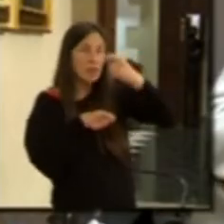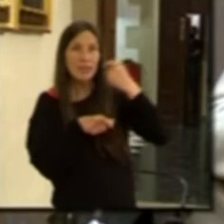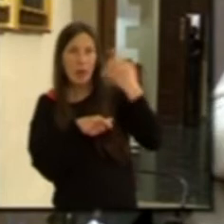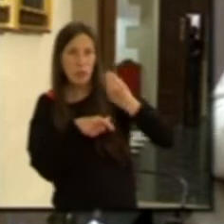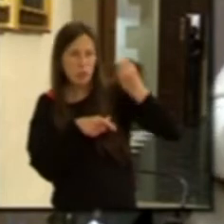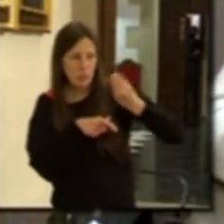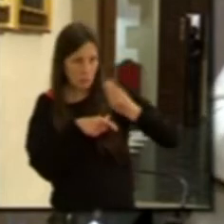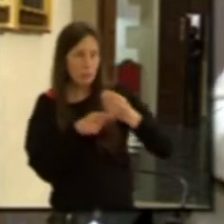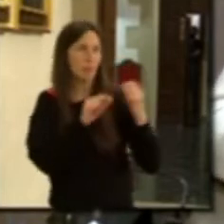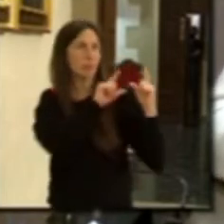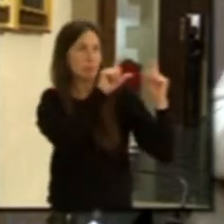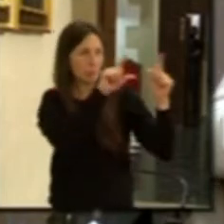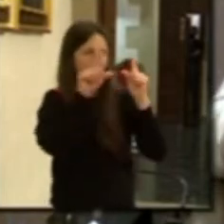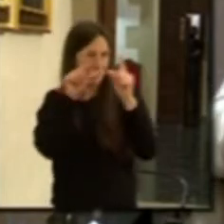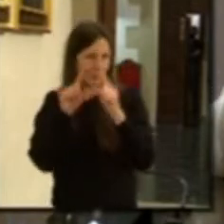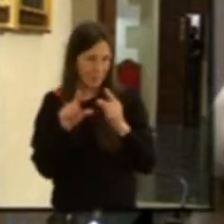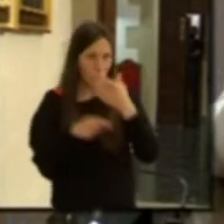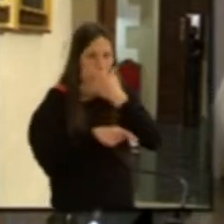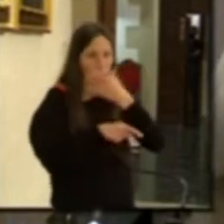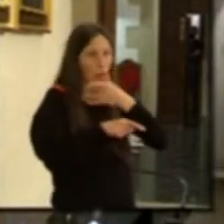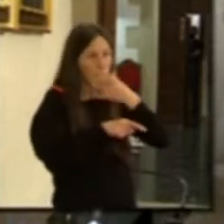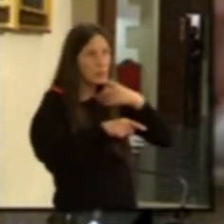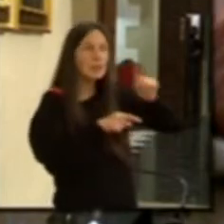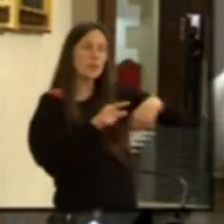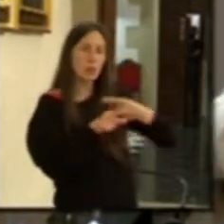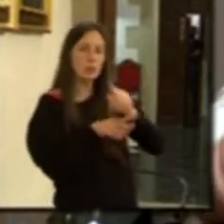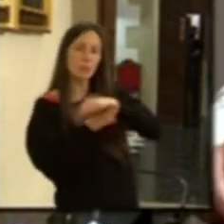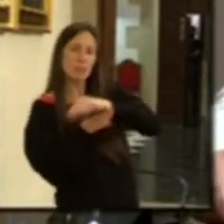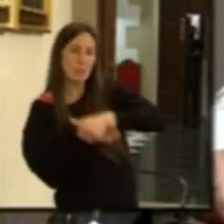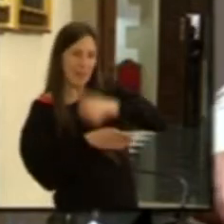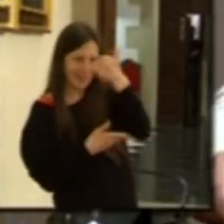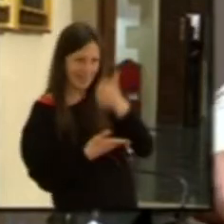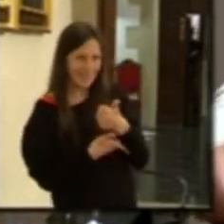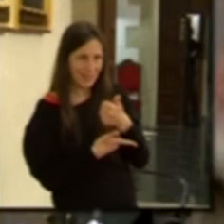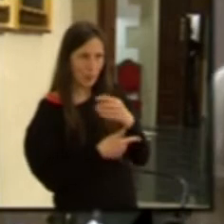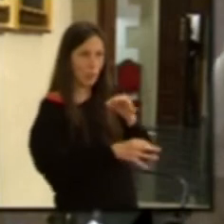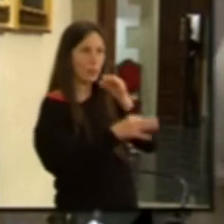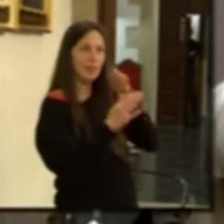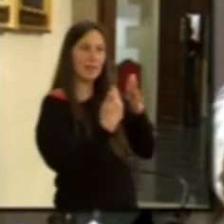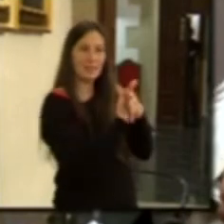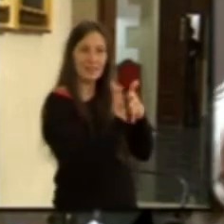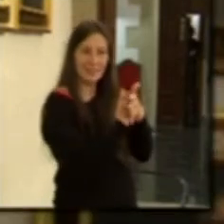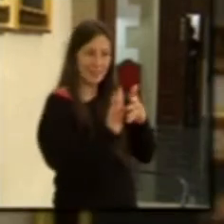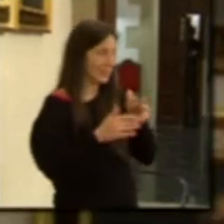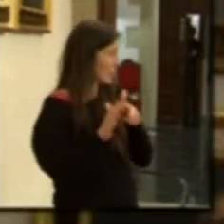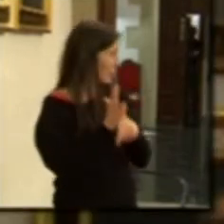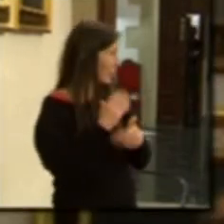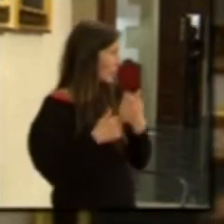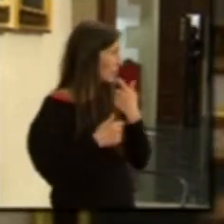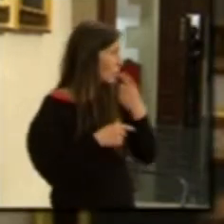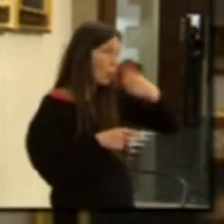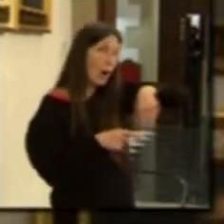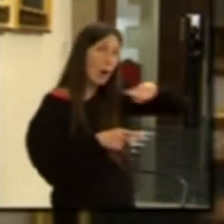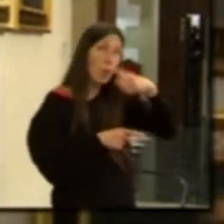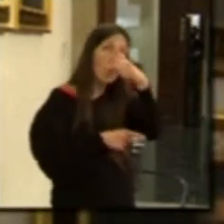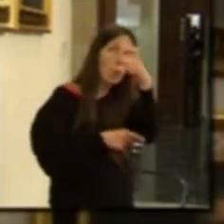que, si la coneixes més, també l'estimes més i la cuides i velles perquè sigui molt millor. M'agradaria avui parlar-vos just